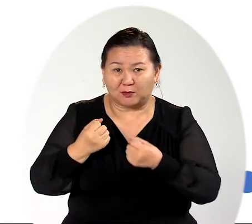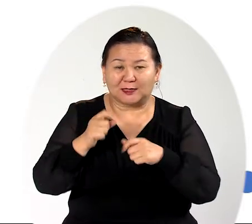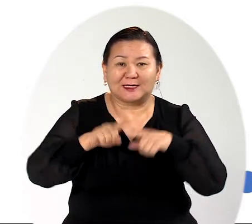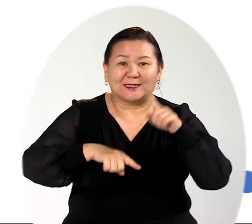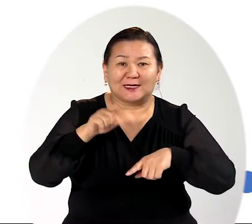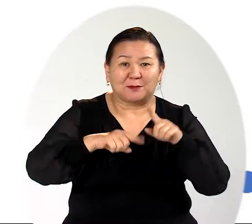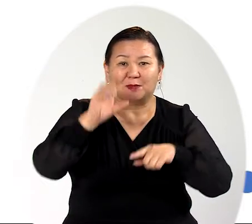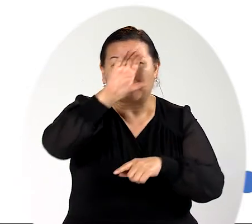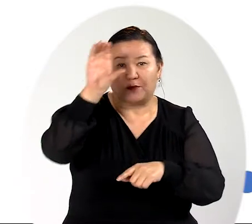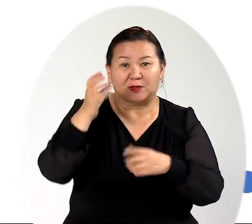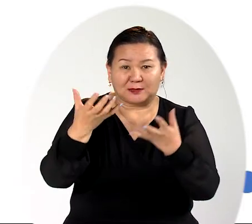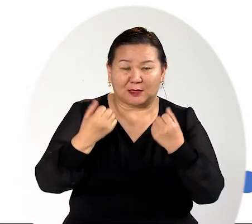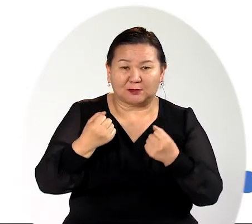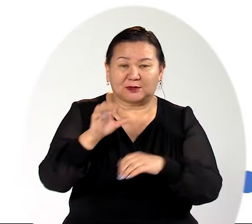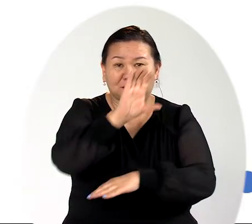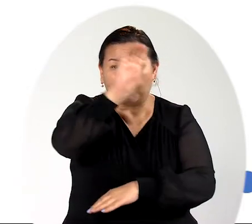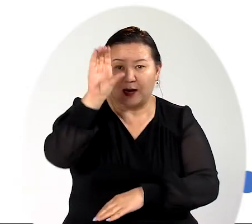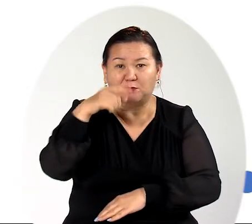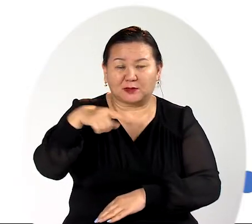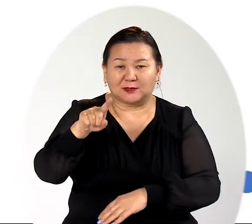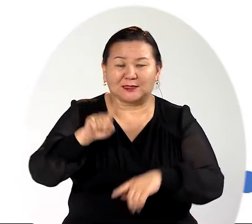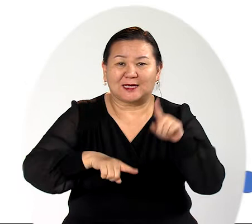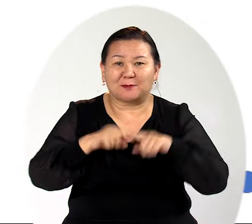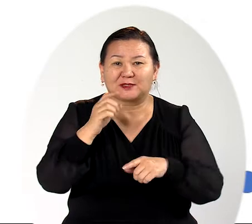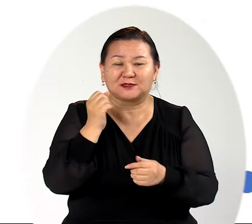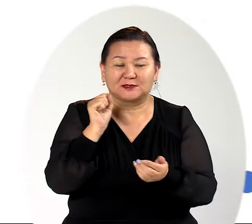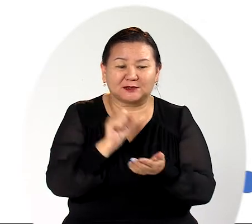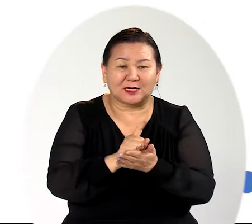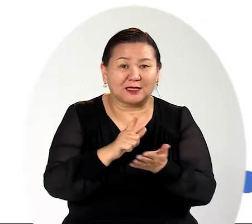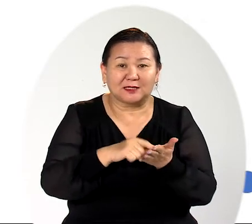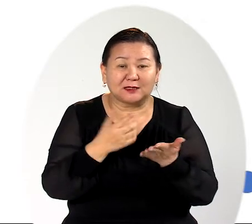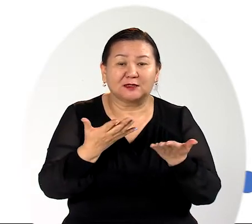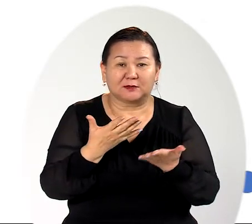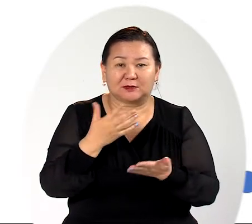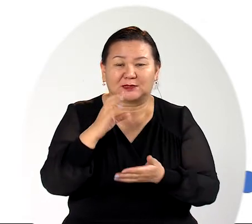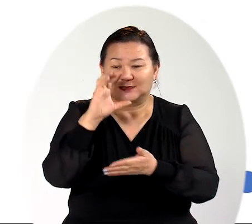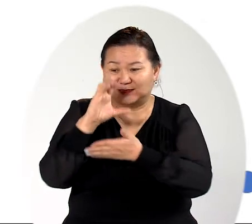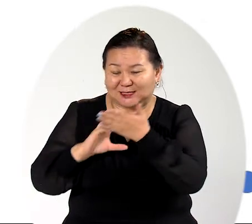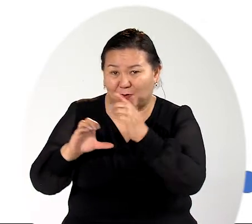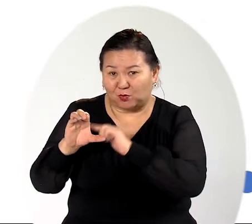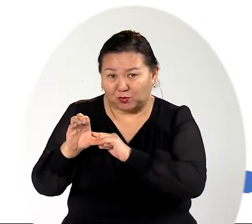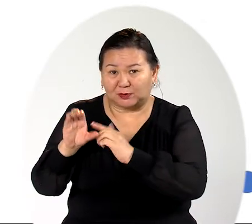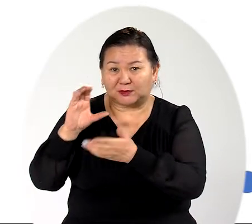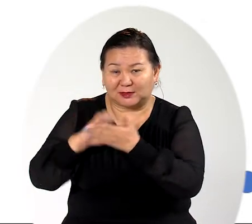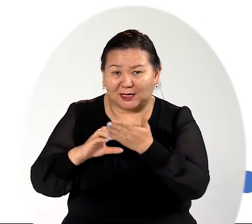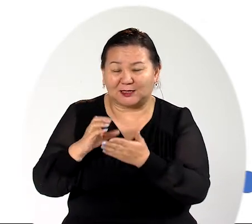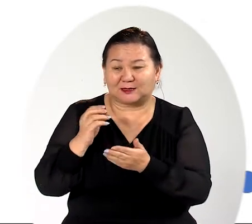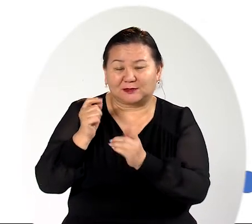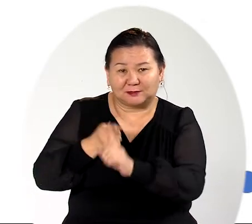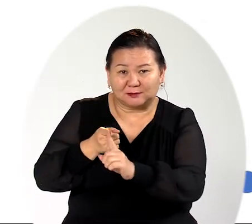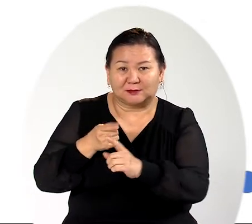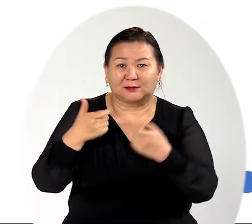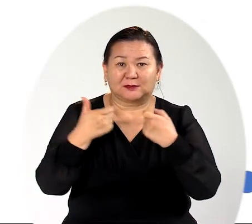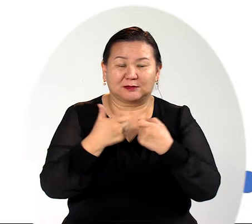байгууллаас санхүүжилт авах гэж байгаа вэ? Тухайн байгууллага маань төсөлт маань ямар шаардлага тавиад байгаа юм бэ гэхээр нэг санхүүжүүлэгчийн шаардлага